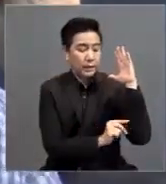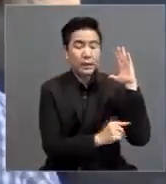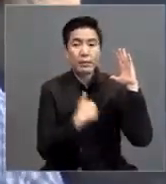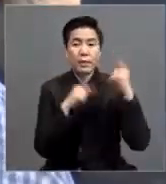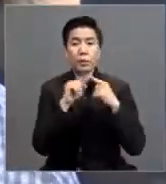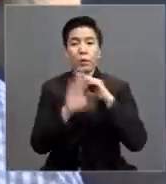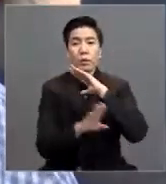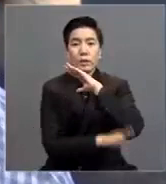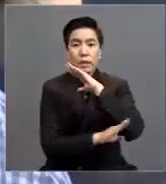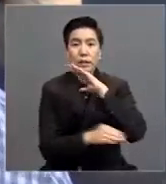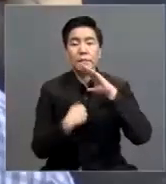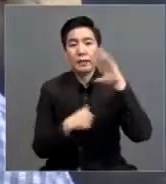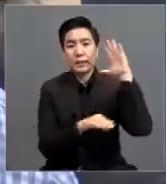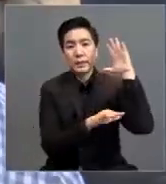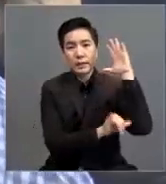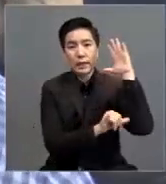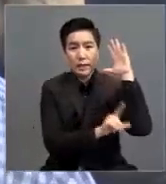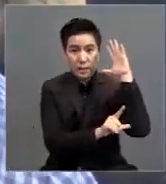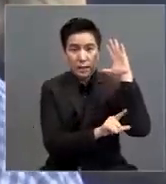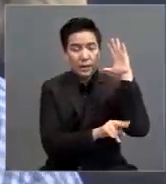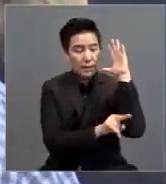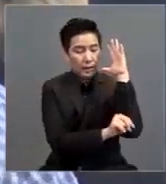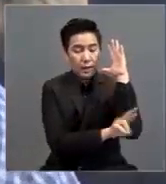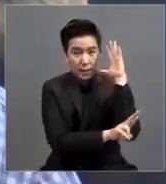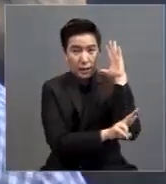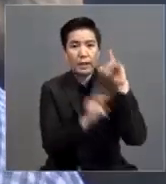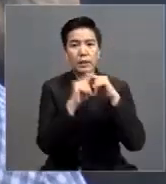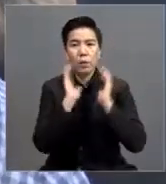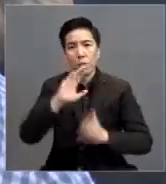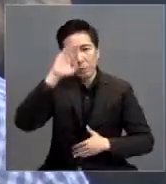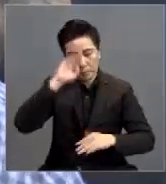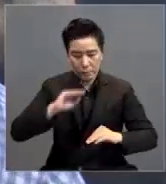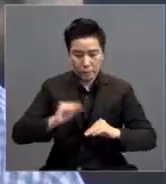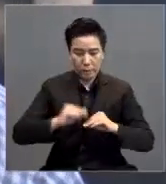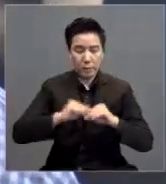มีอีก2จังหวัดในพื้นที่ชายแดนภาคใต้ครับคือที่ยะลาและนราธิวาสที่